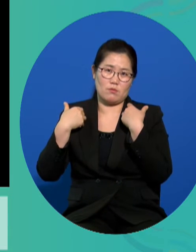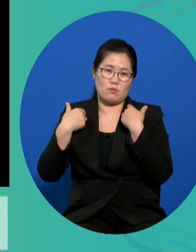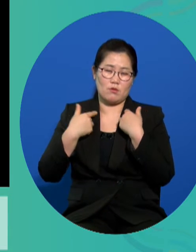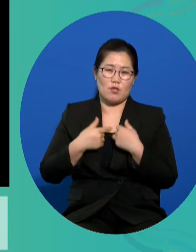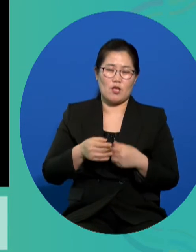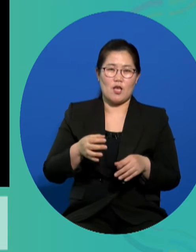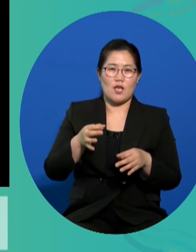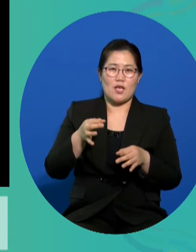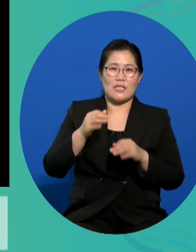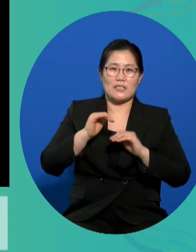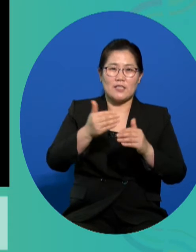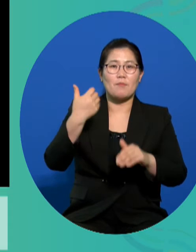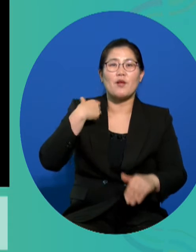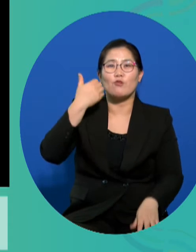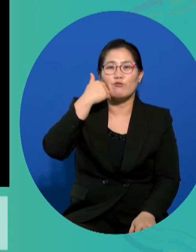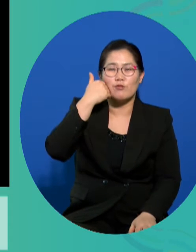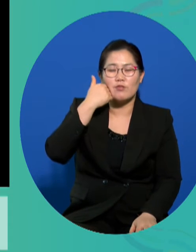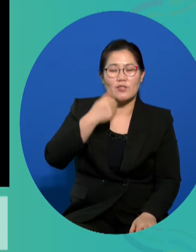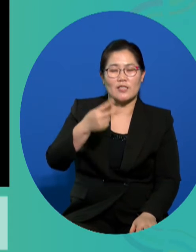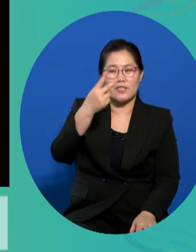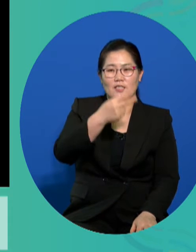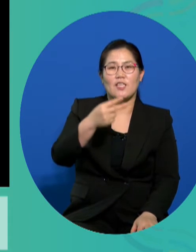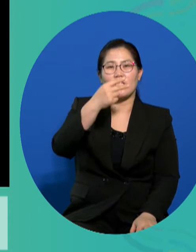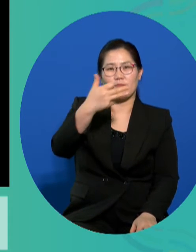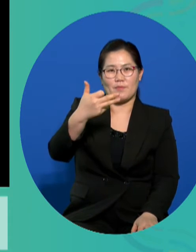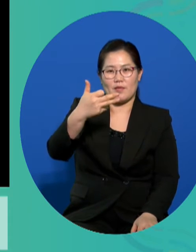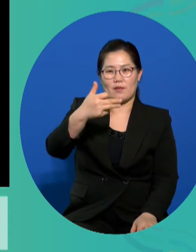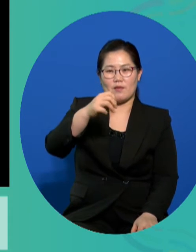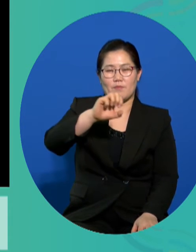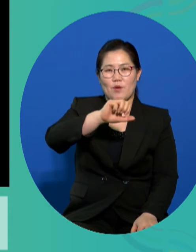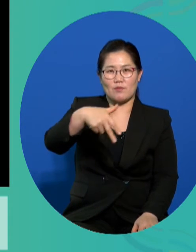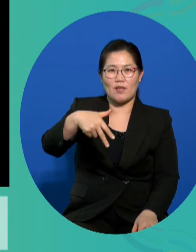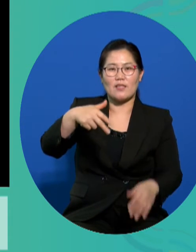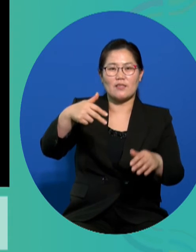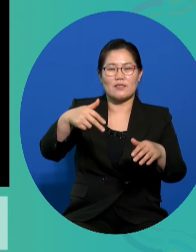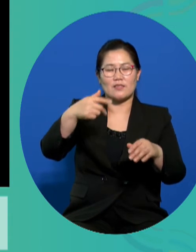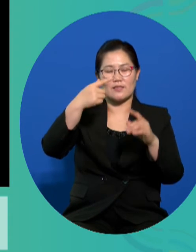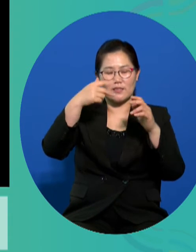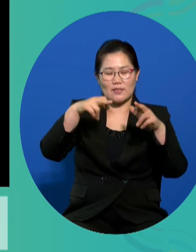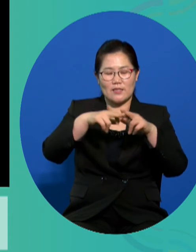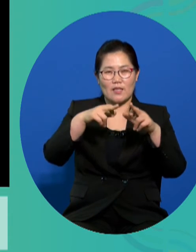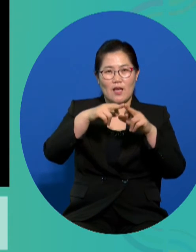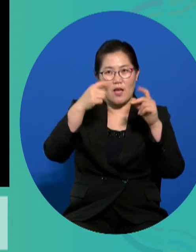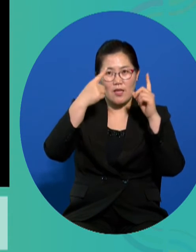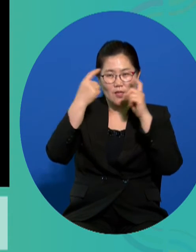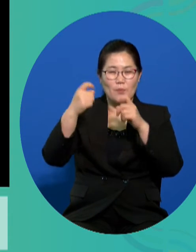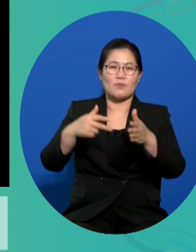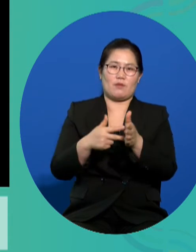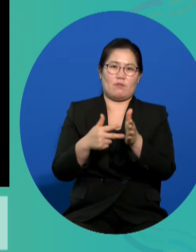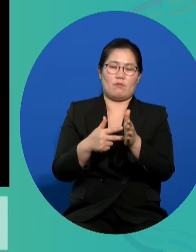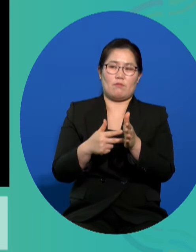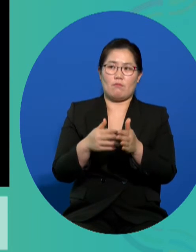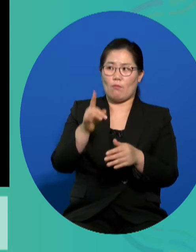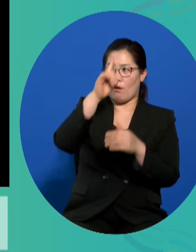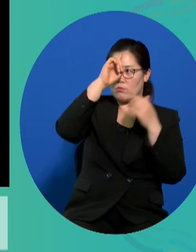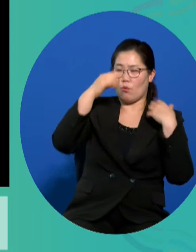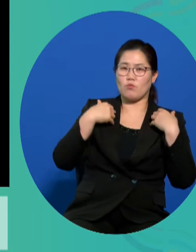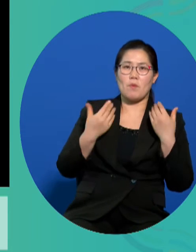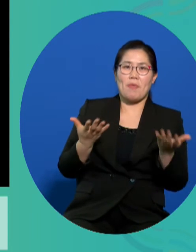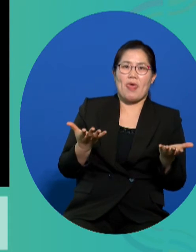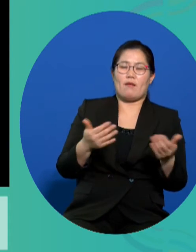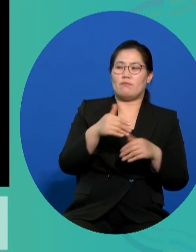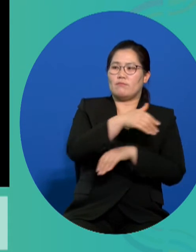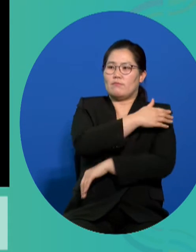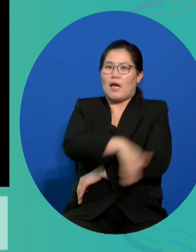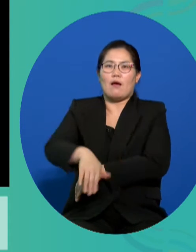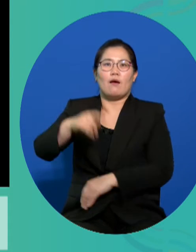평창 기념재단입니다. 솔직히 의아하게 생각합니다. 왜 정부는 같이 안 할까? 왜 문화체육관광부는